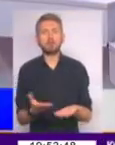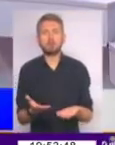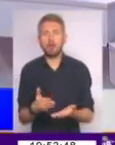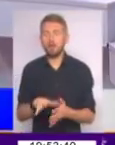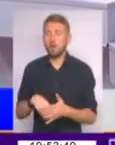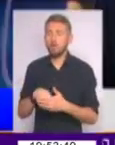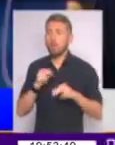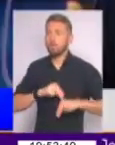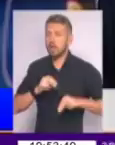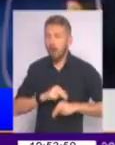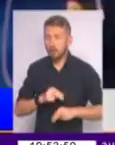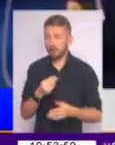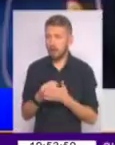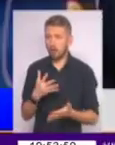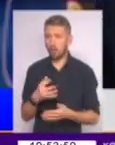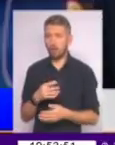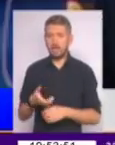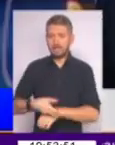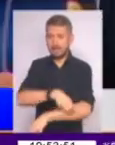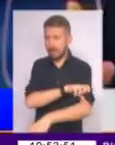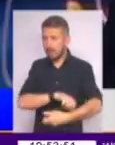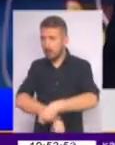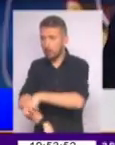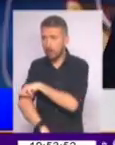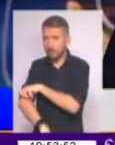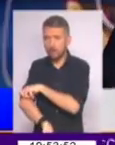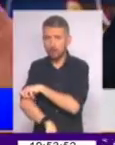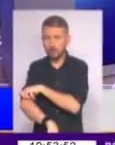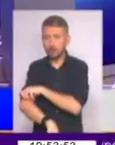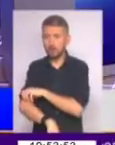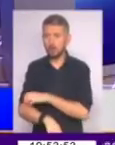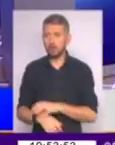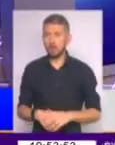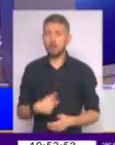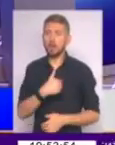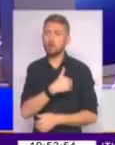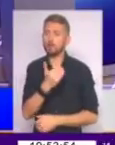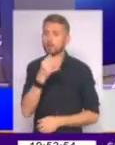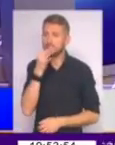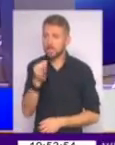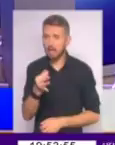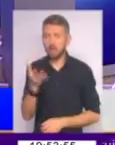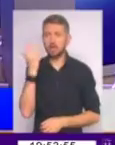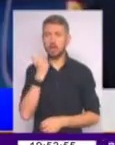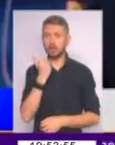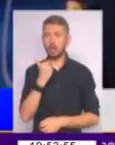працы, дорогой. Вот, закатали рукава. Так, это сам, нет, вот так. Я хочу вам сказать, когда